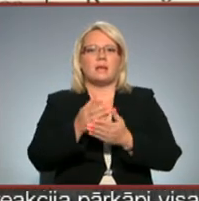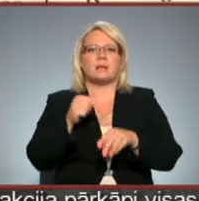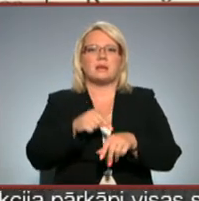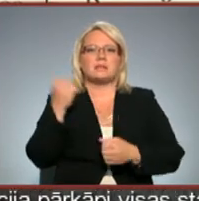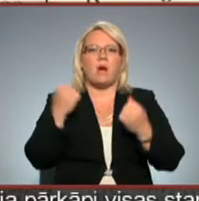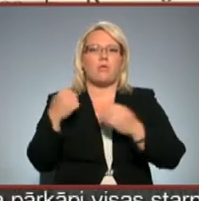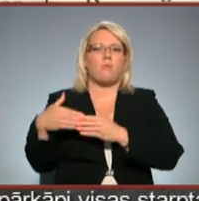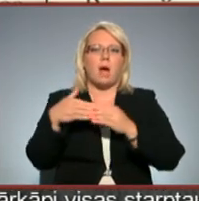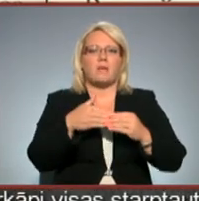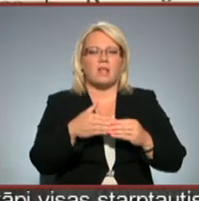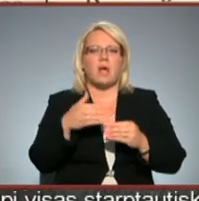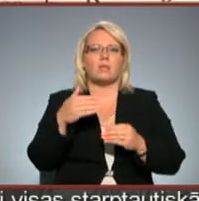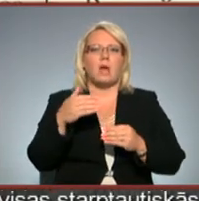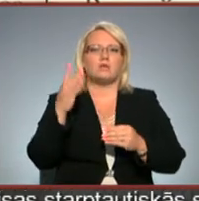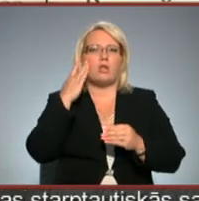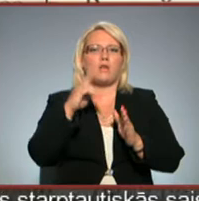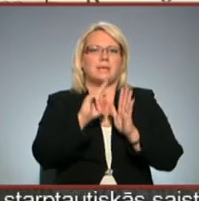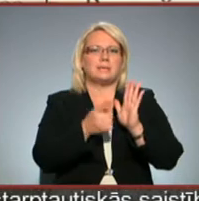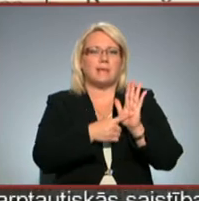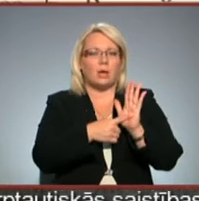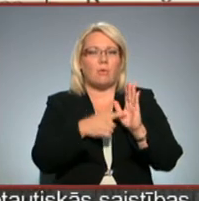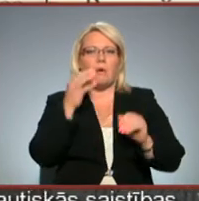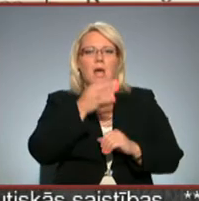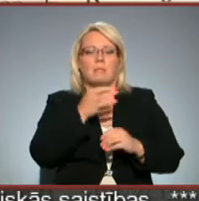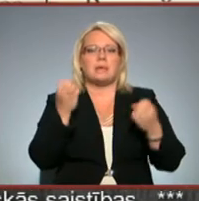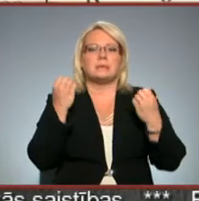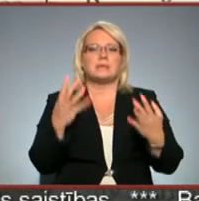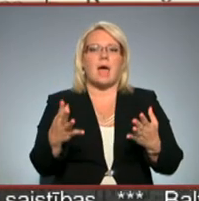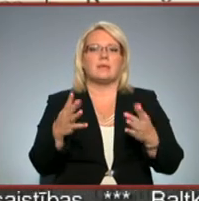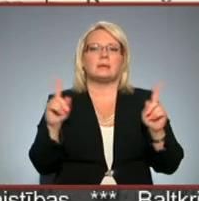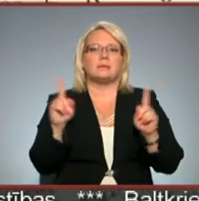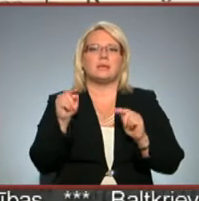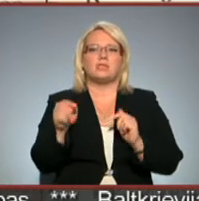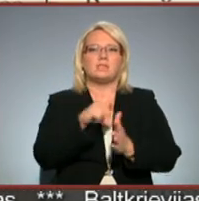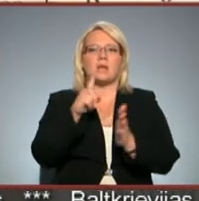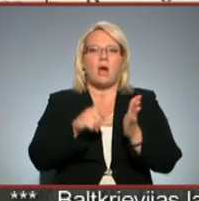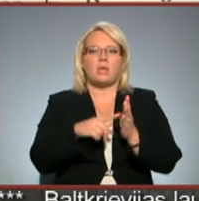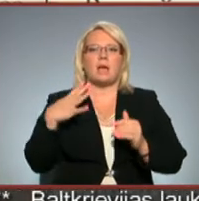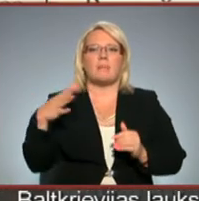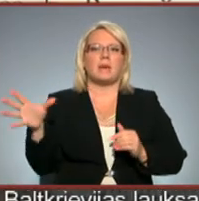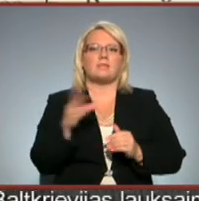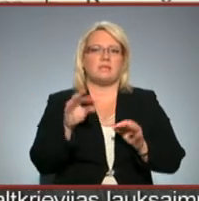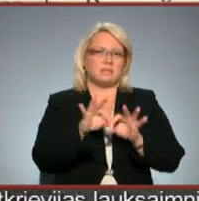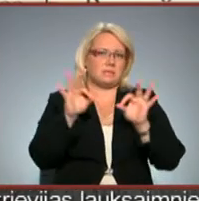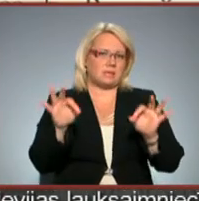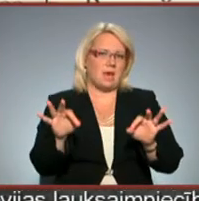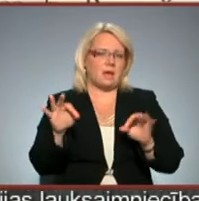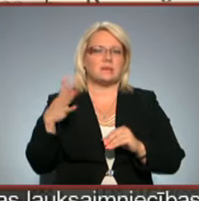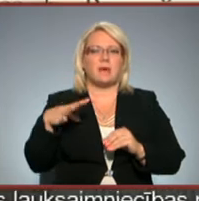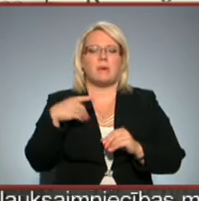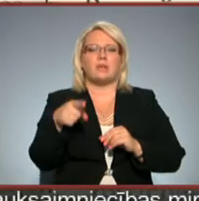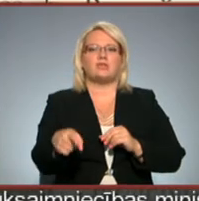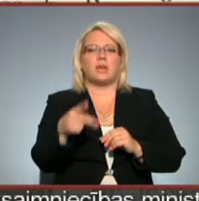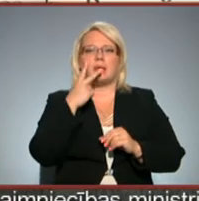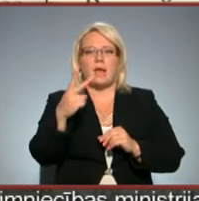autopārvadātājas loģistiku? Nē, nu skaidrs, šis tomēr jautājums, kāpēc viss tas sākās, kāpēc šī te